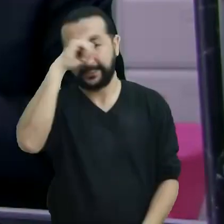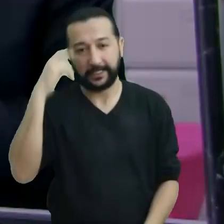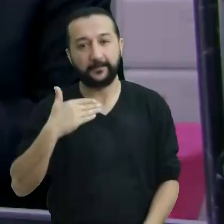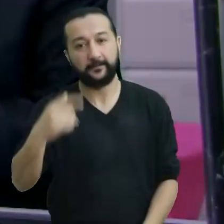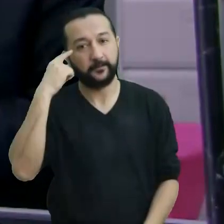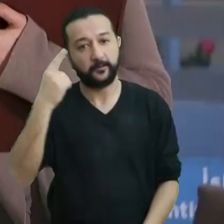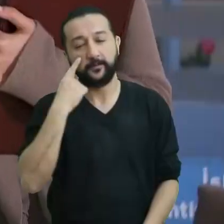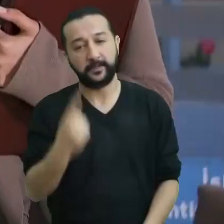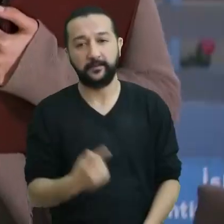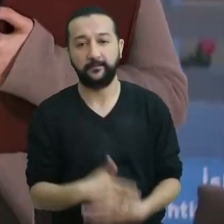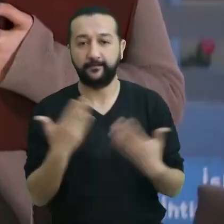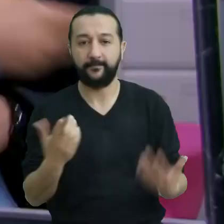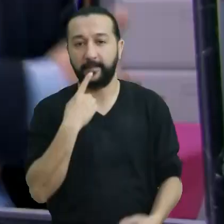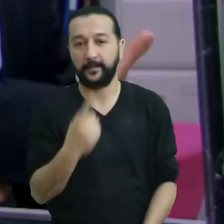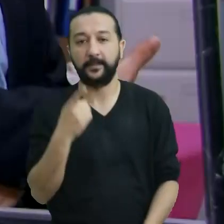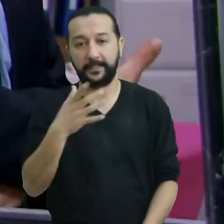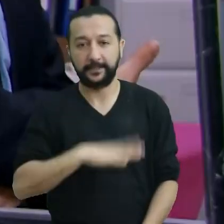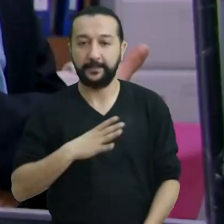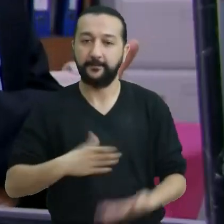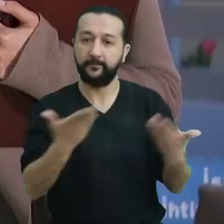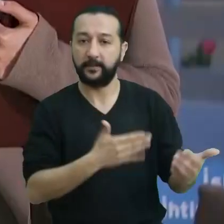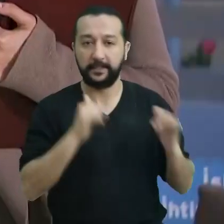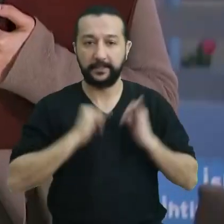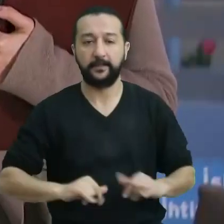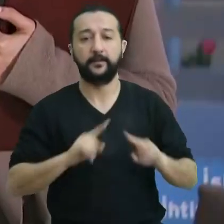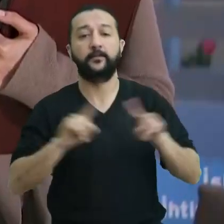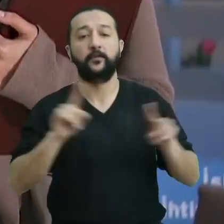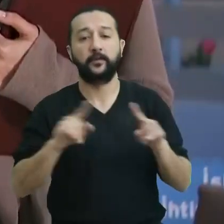doğru düşünüyoruz Biricik. İsterseniz böyle biraz dinleyin.